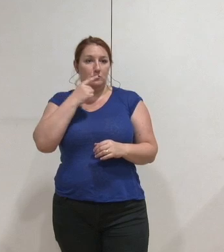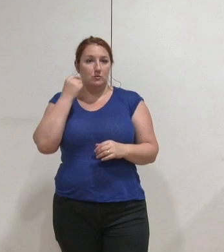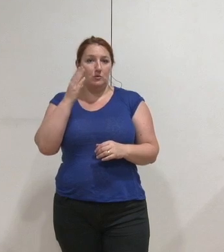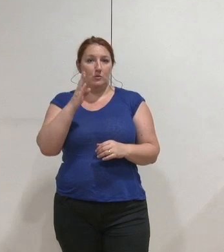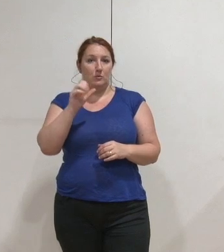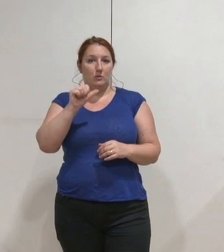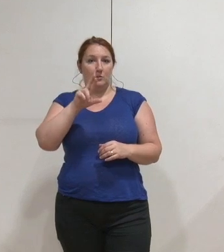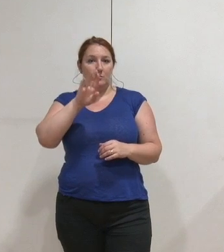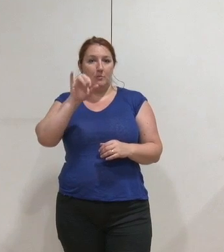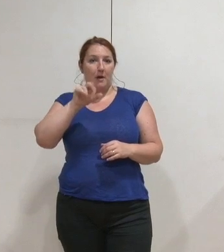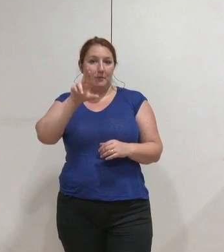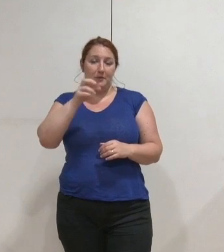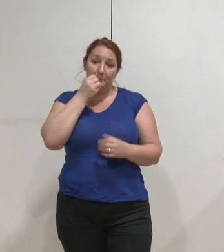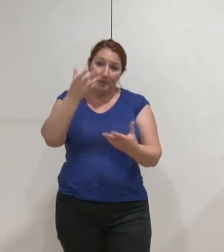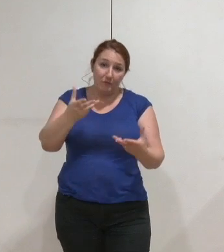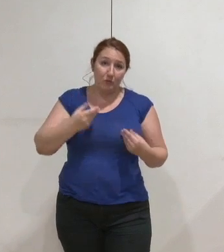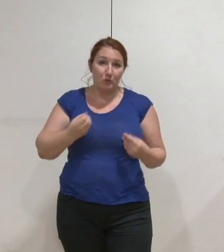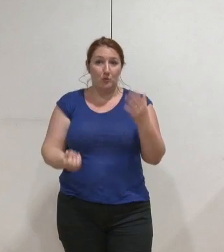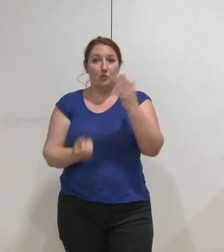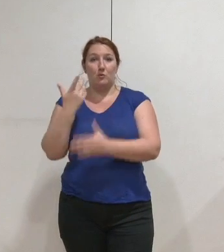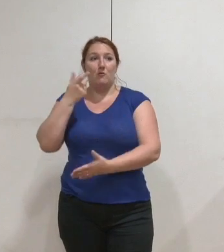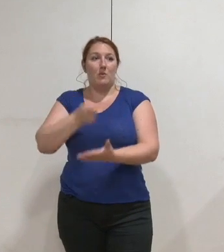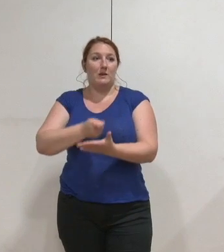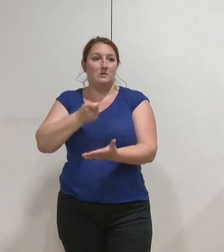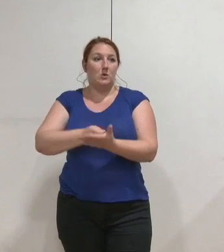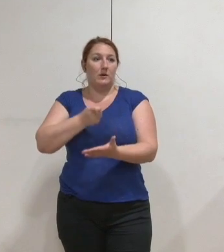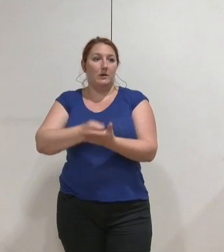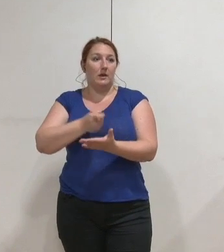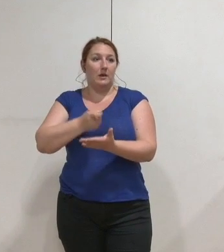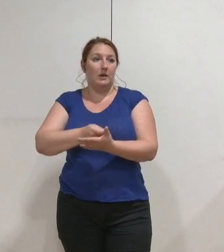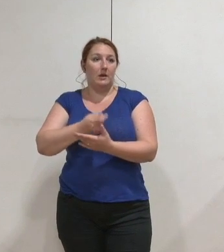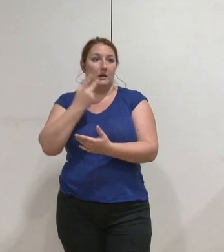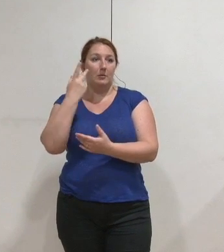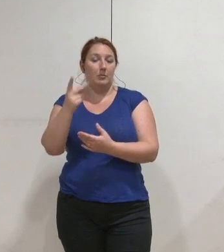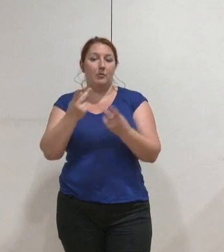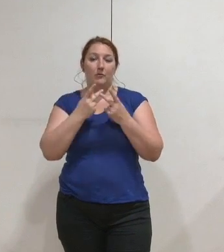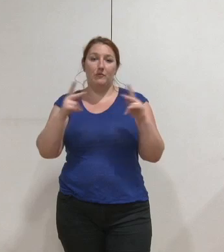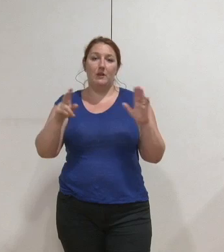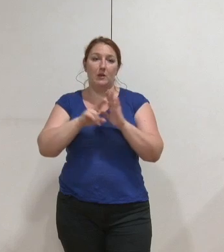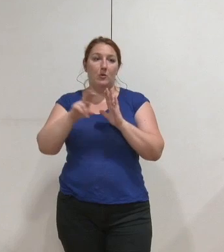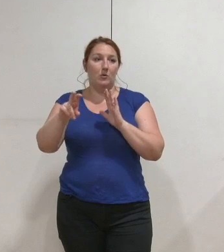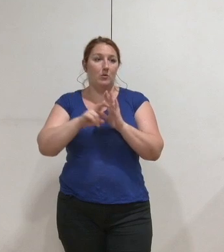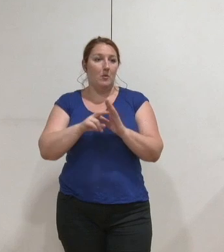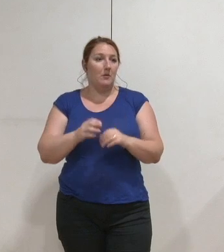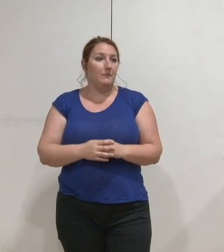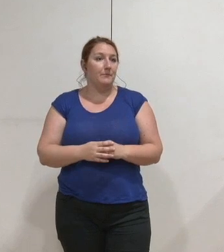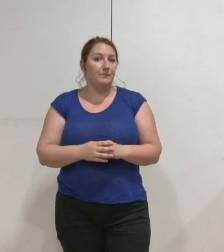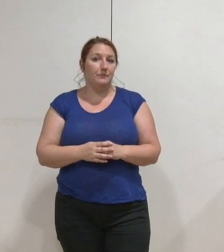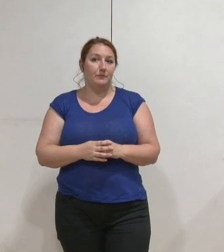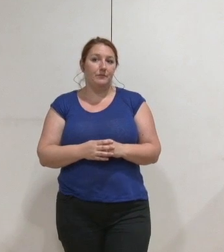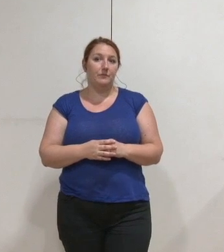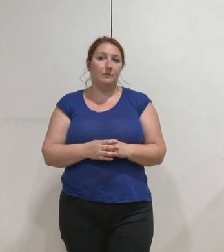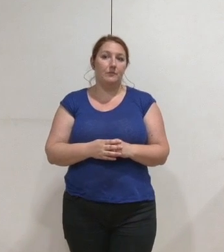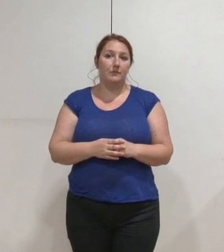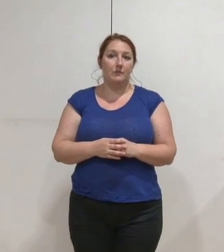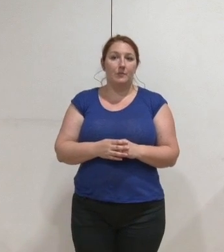Barbier nouveau trésorier de la ville de Grenoble nous avions souhaité une